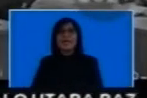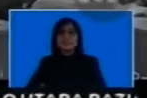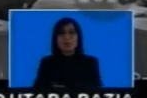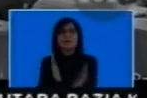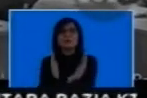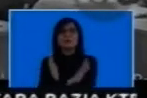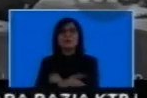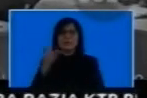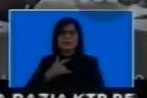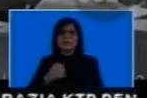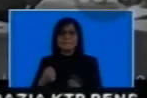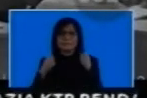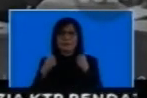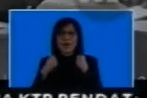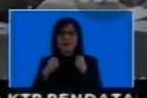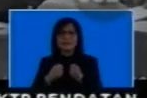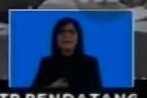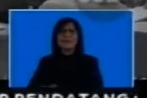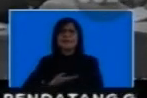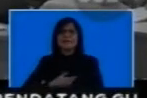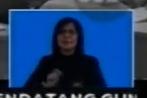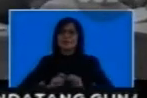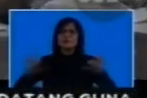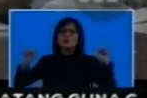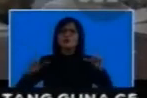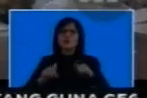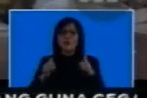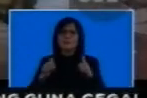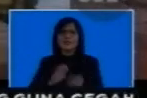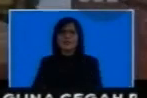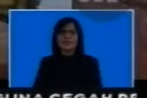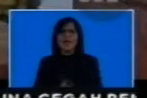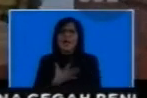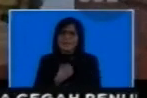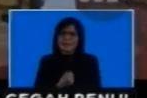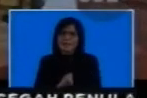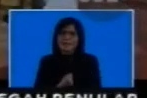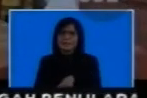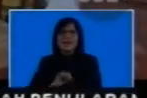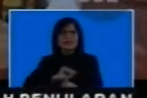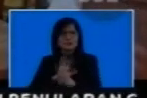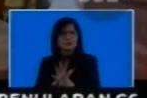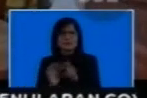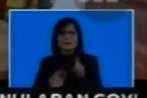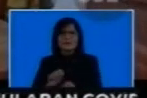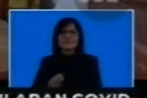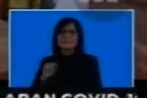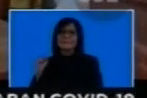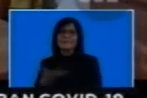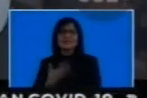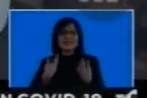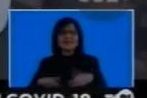belajar dan ingin lulus sekolah dengan baik. Ia pun berharap COVID-19 segera